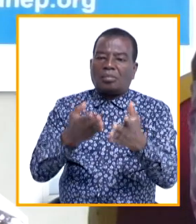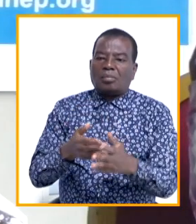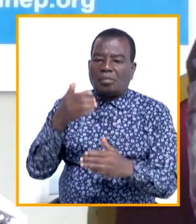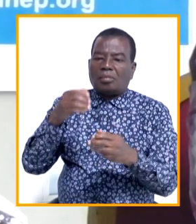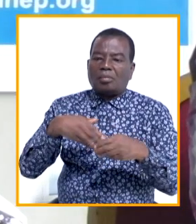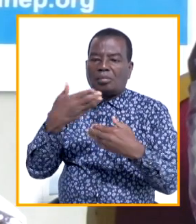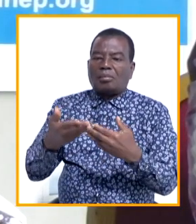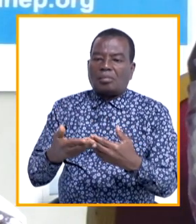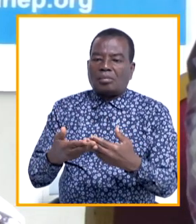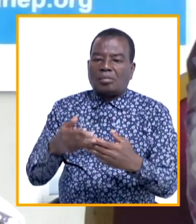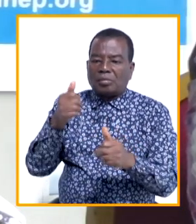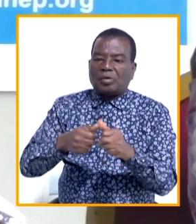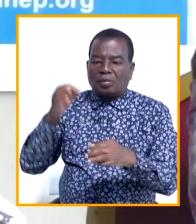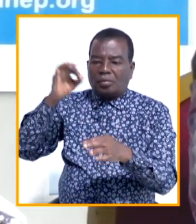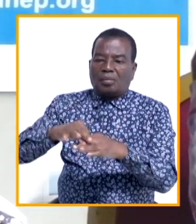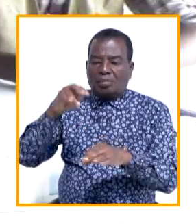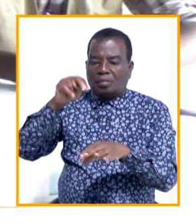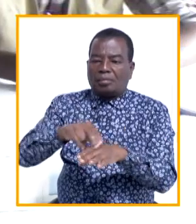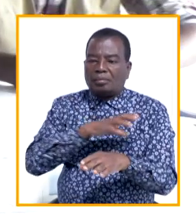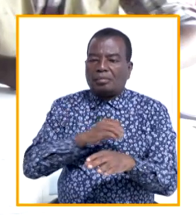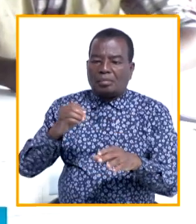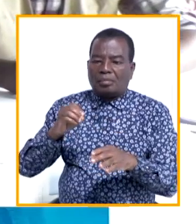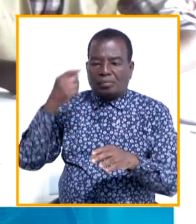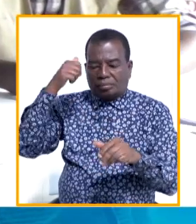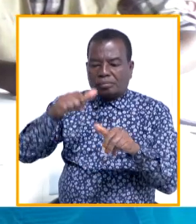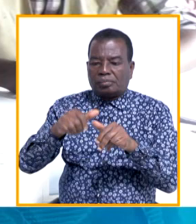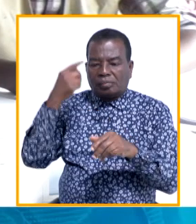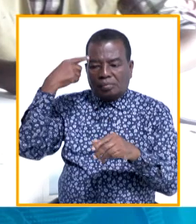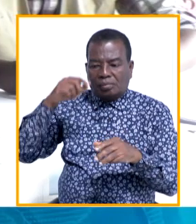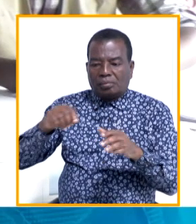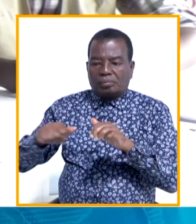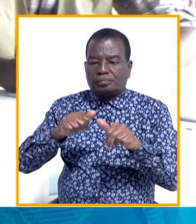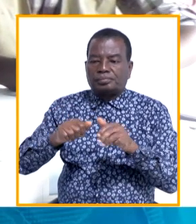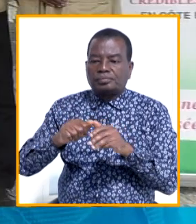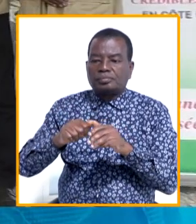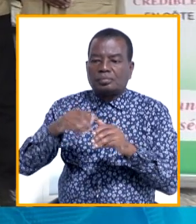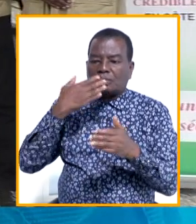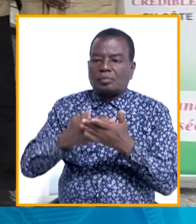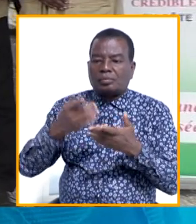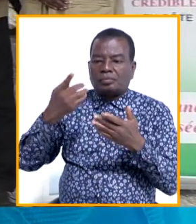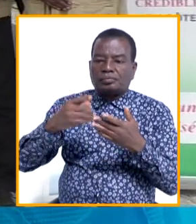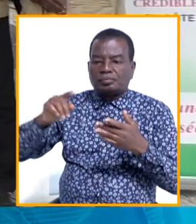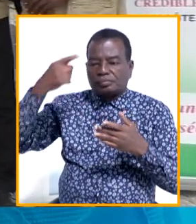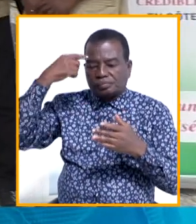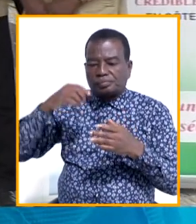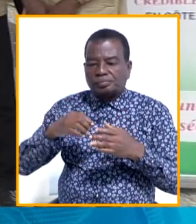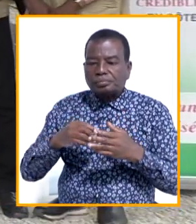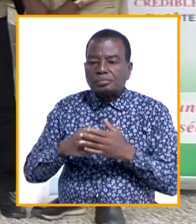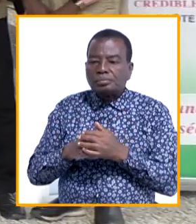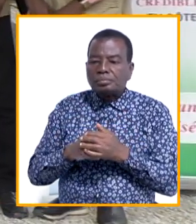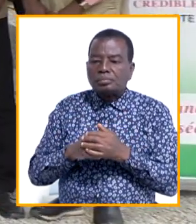chaque élection des rapports des événements ainsi que des recommandations aux acteurs clés pour une bonne gouvernance et la satisfaction des besoins